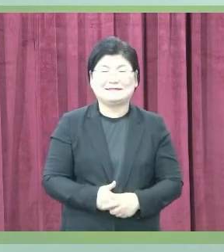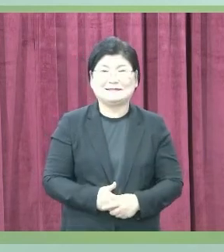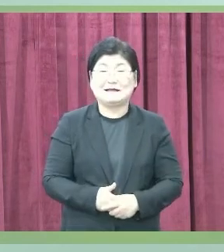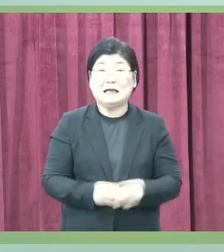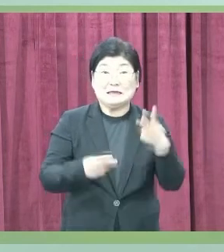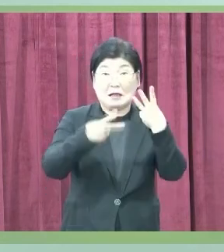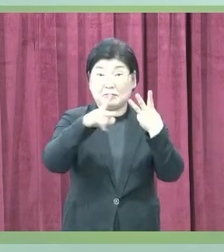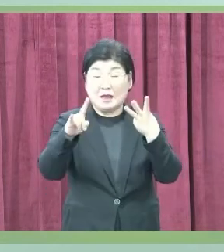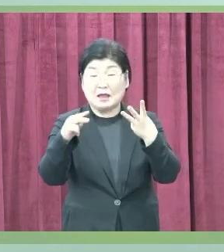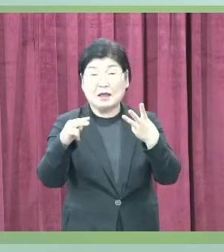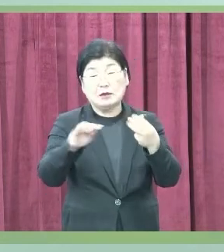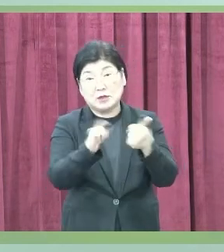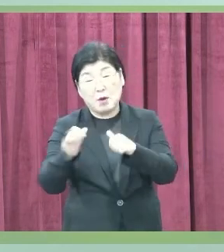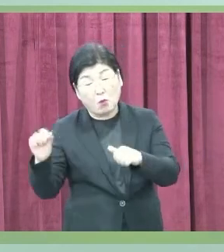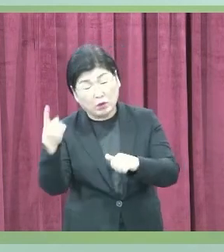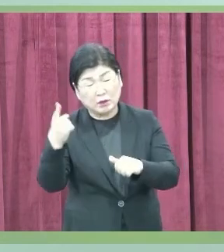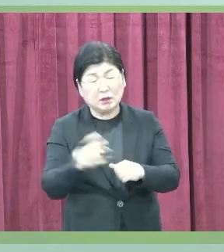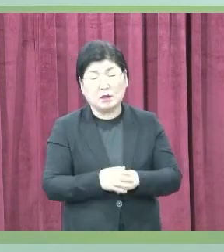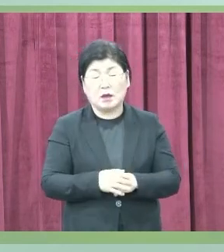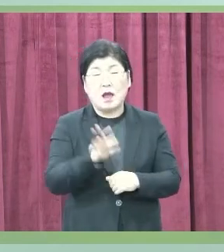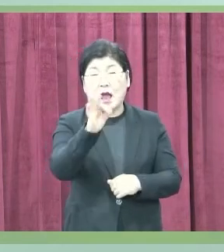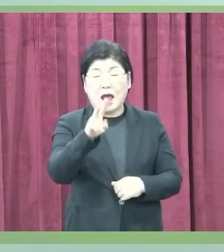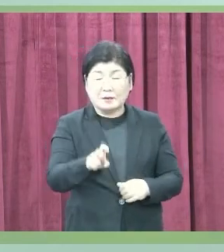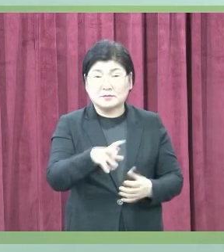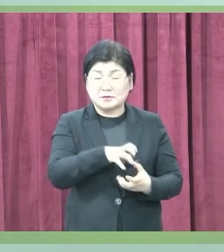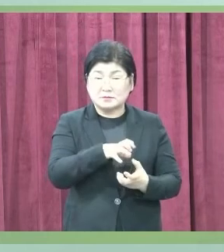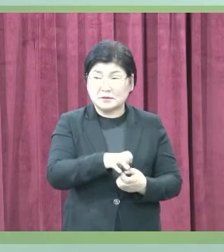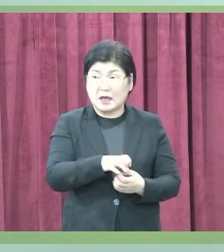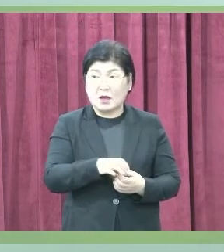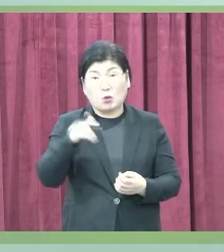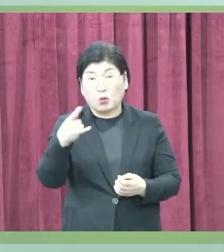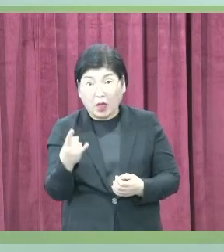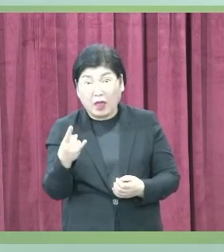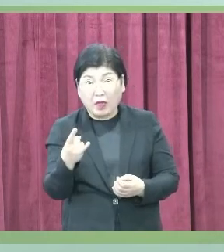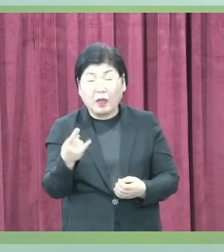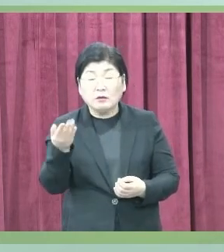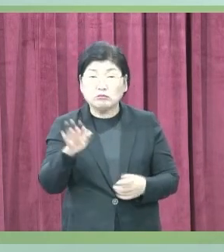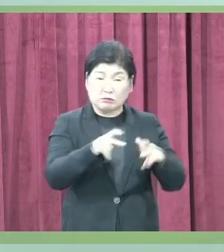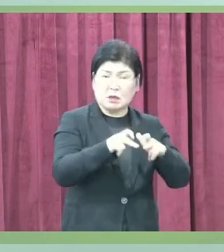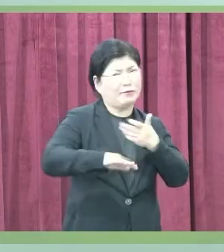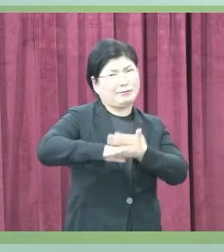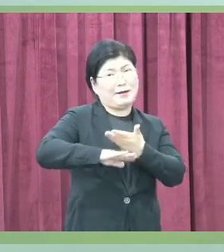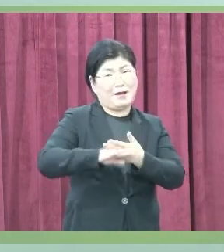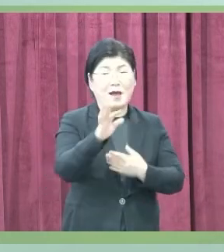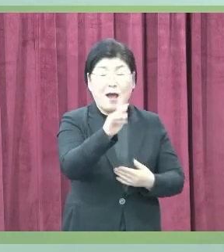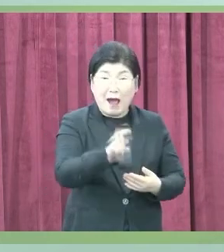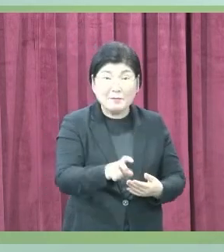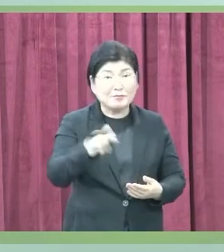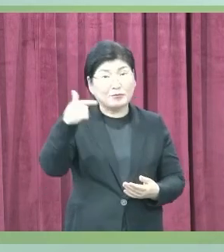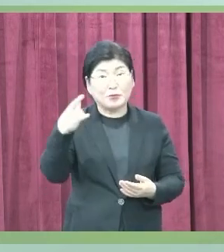3대 사망 원인이 암, 심장, 뇌혈관인데 전체 인구는 그렇고 장애인은 암,